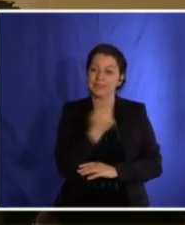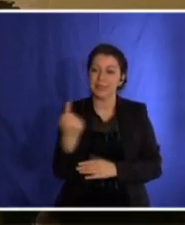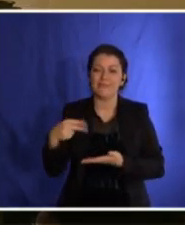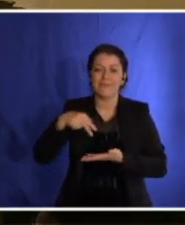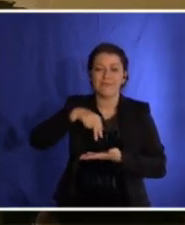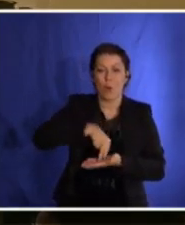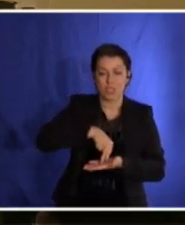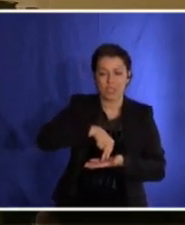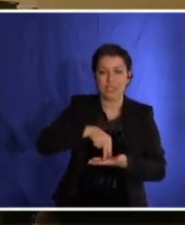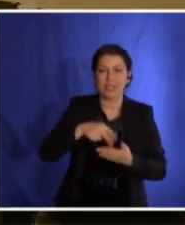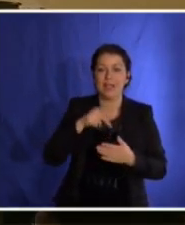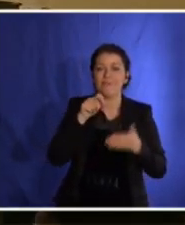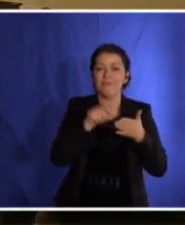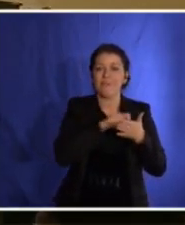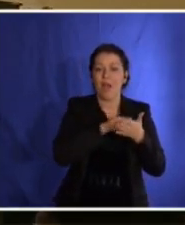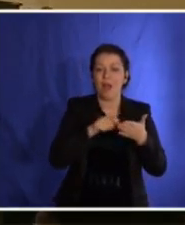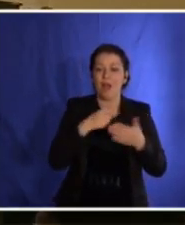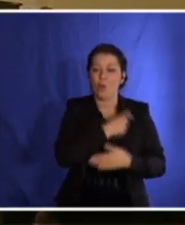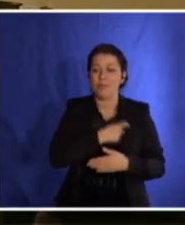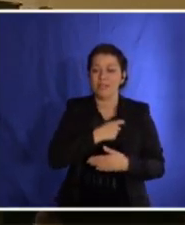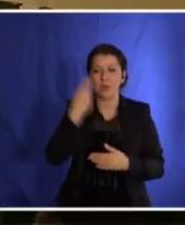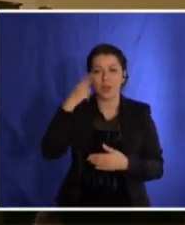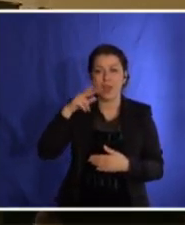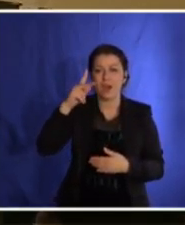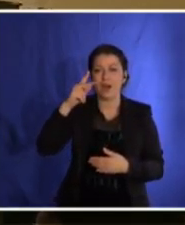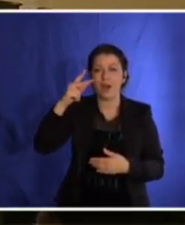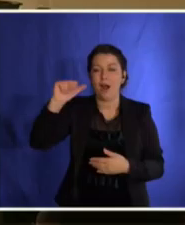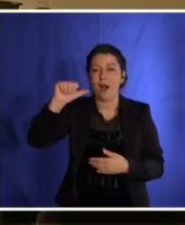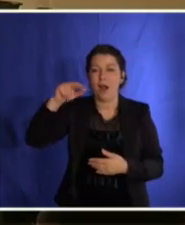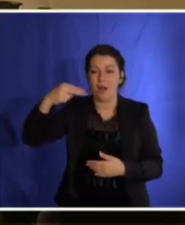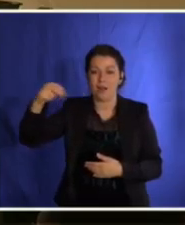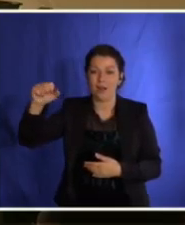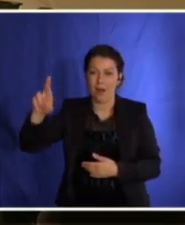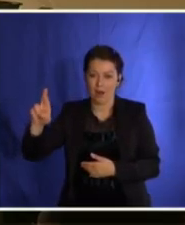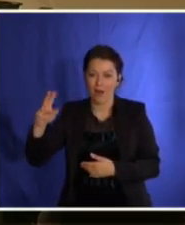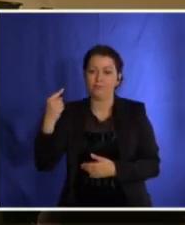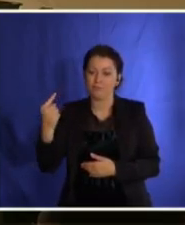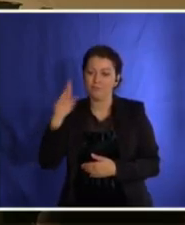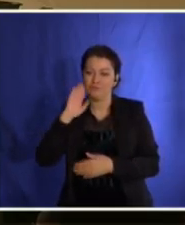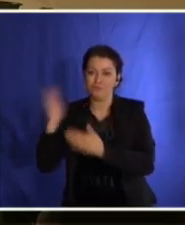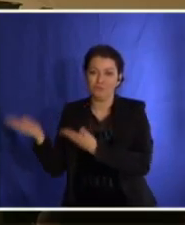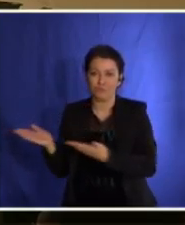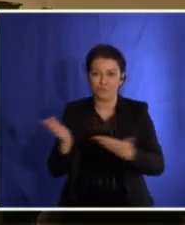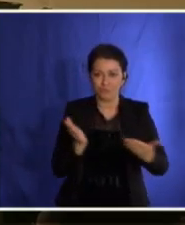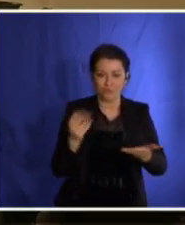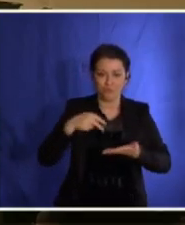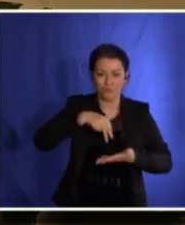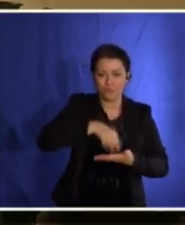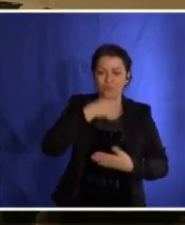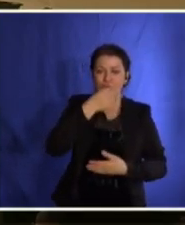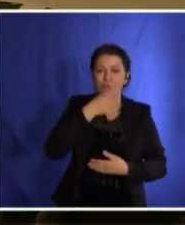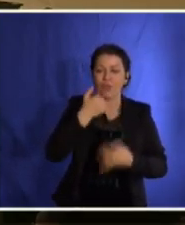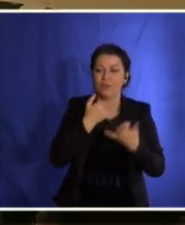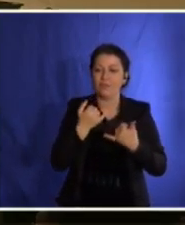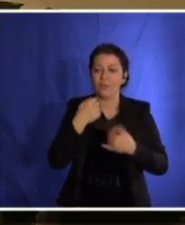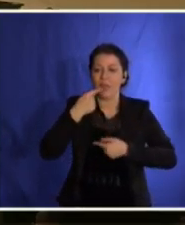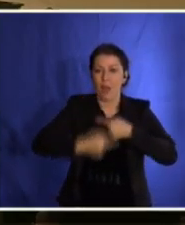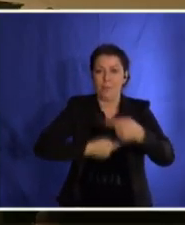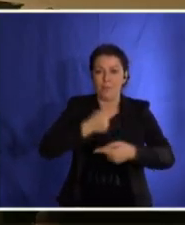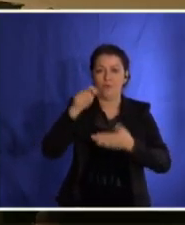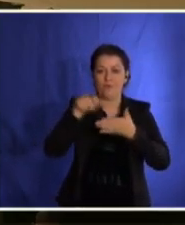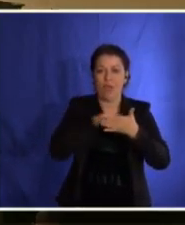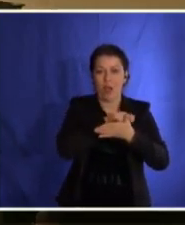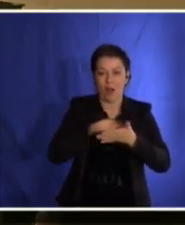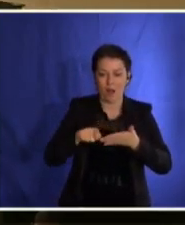unseren Präsidenten Gerhard Kahner, zu mir heraus, um auf der einen Seite den Wahlgang zu erklären und auf der anderen Seite